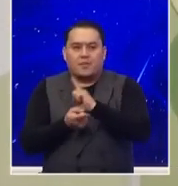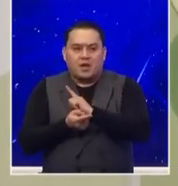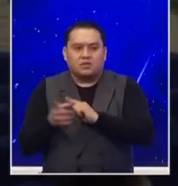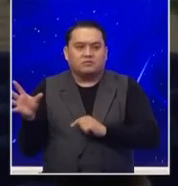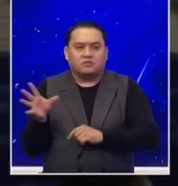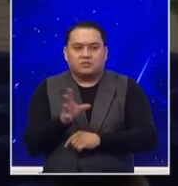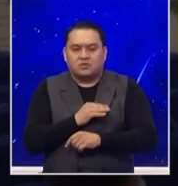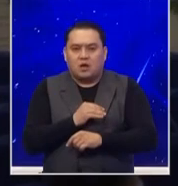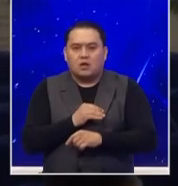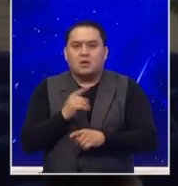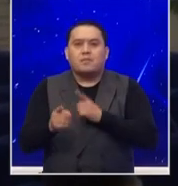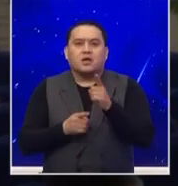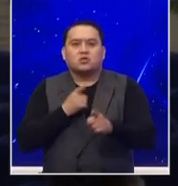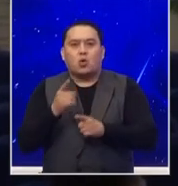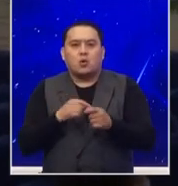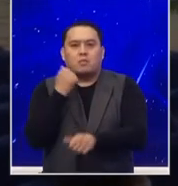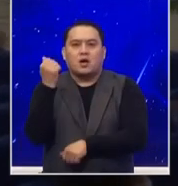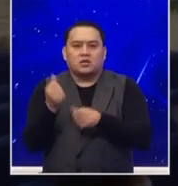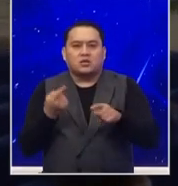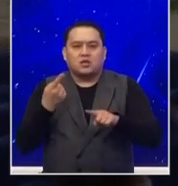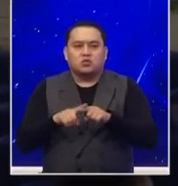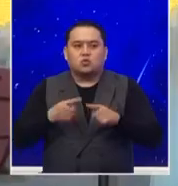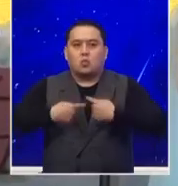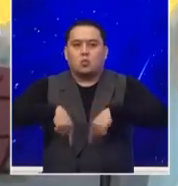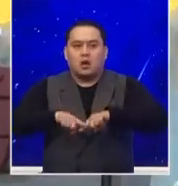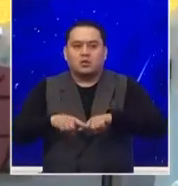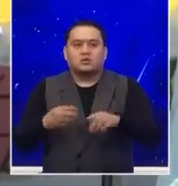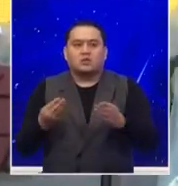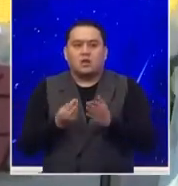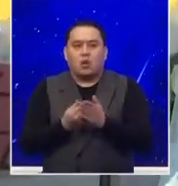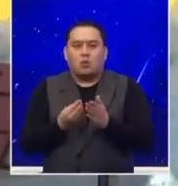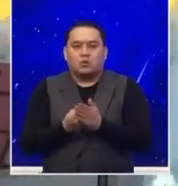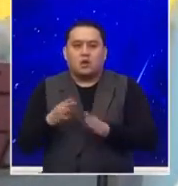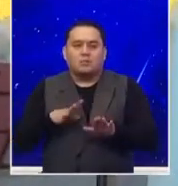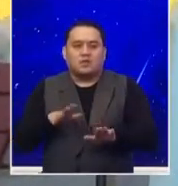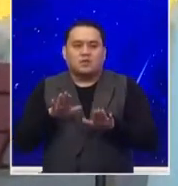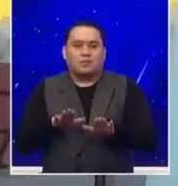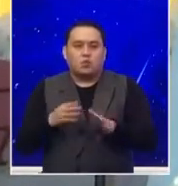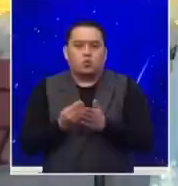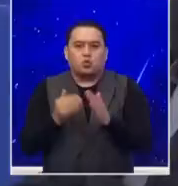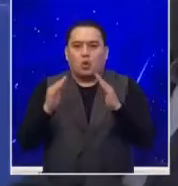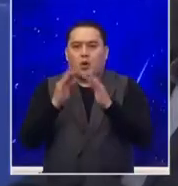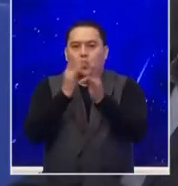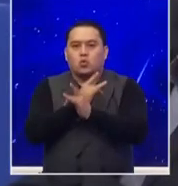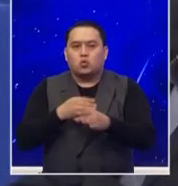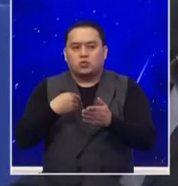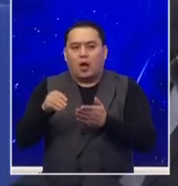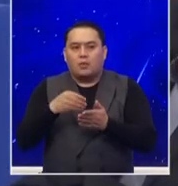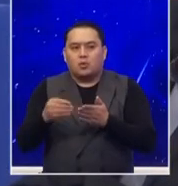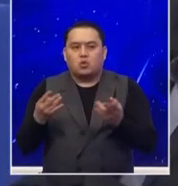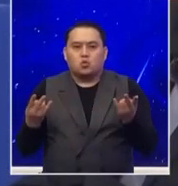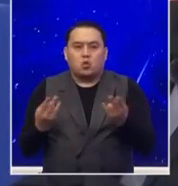инженерные коммуникации, модернизировали и материально-техническую базу. На средства из областного и местного бюджета для Дома культуры закупили